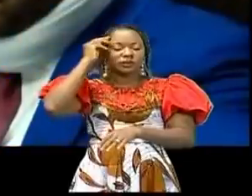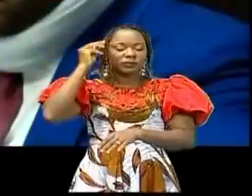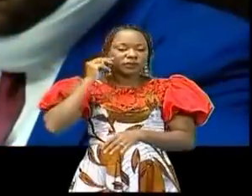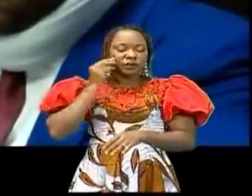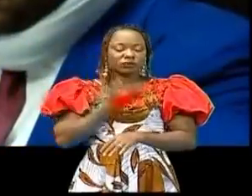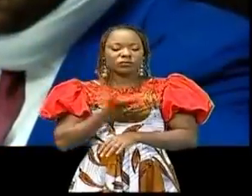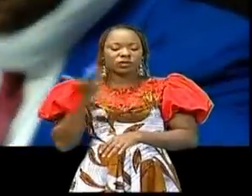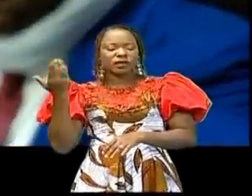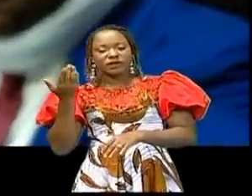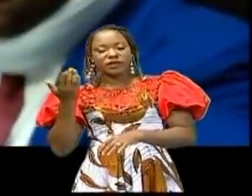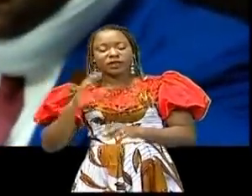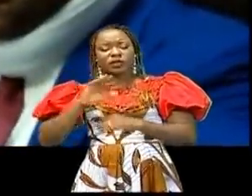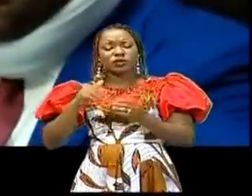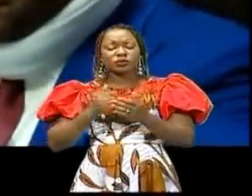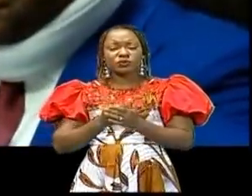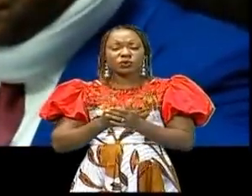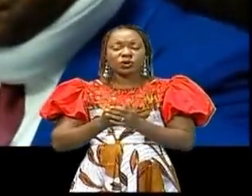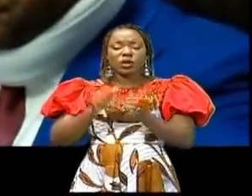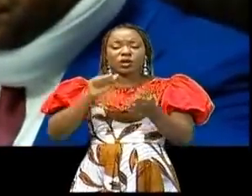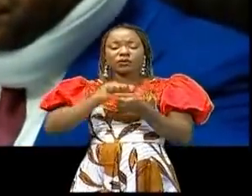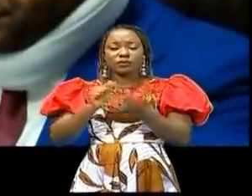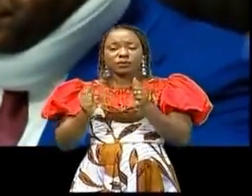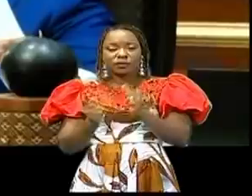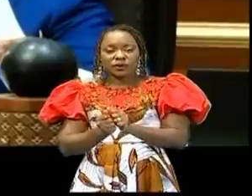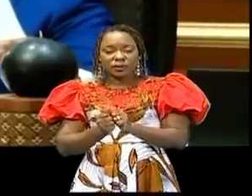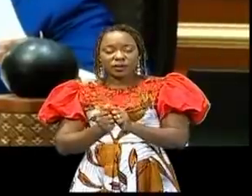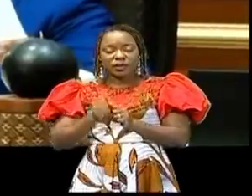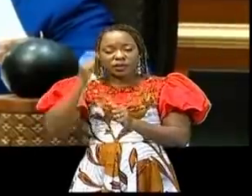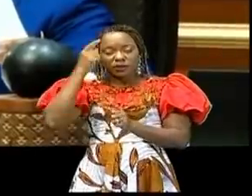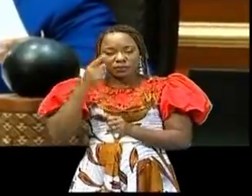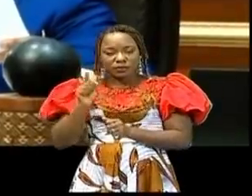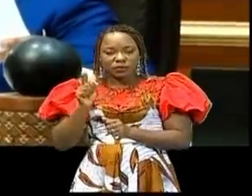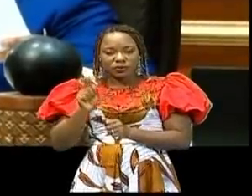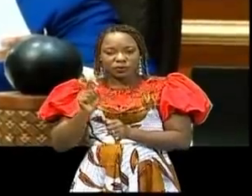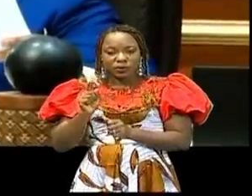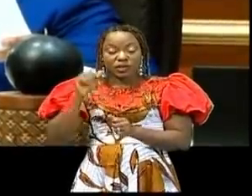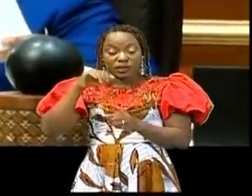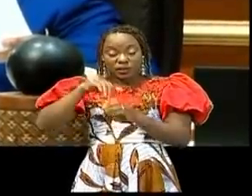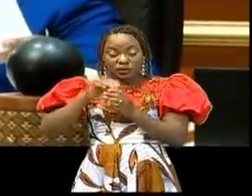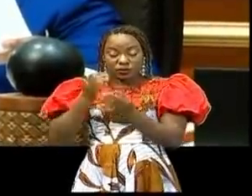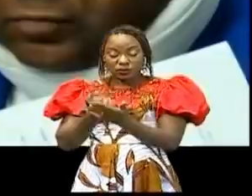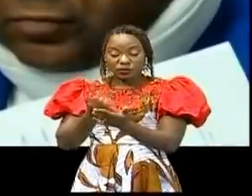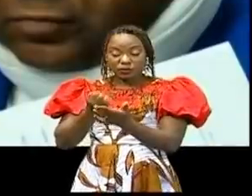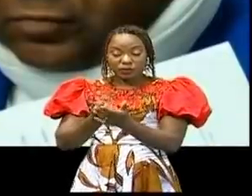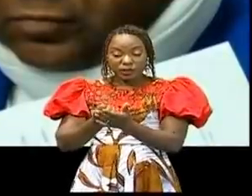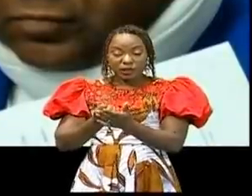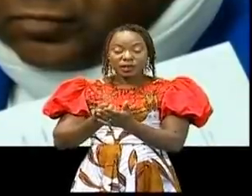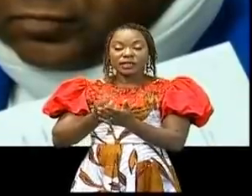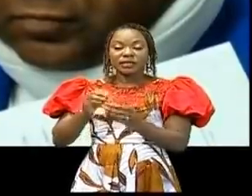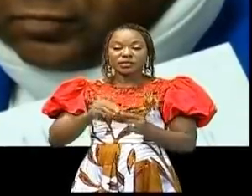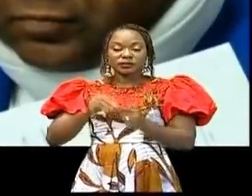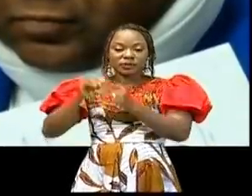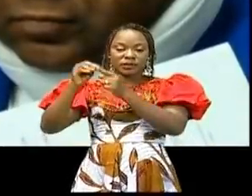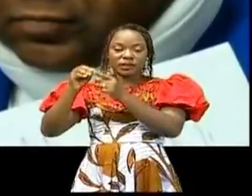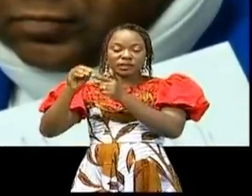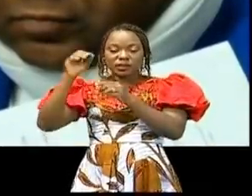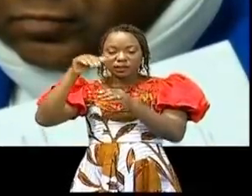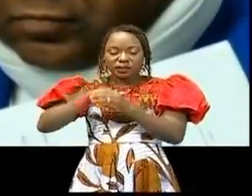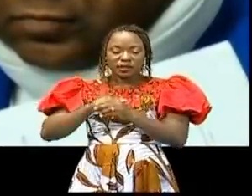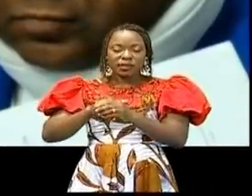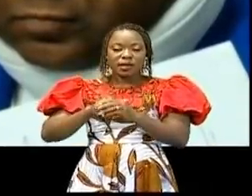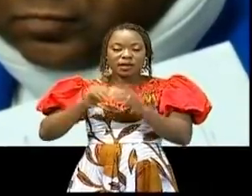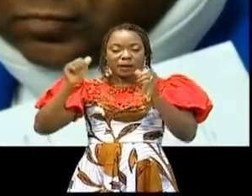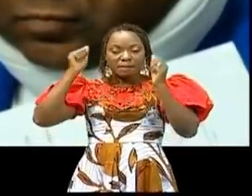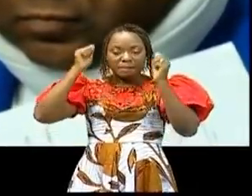les pesanteurs qui persistent sur le processus d'opérationnalisation de la zone économique spéciale pilote de Maluku. Il a